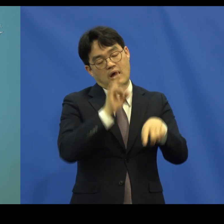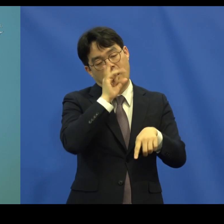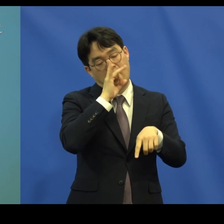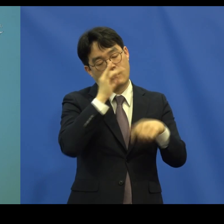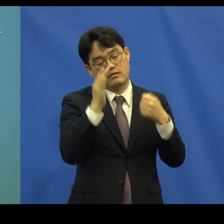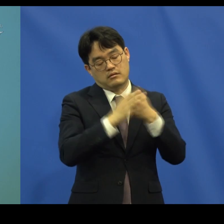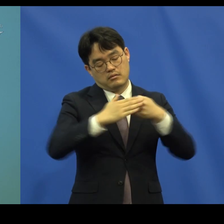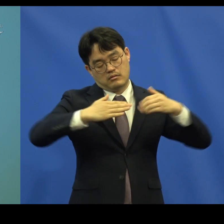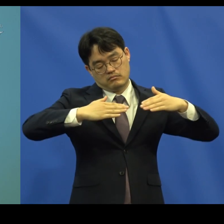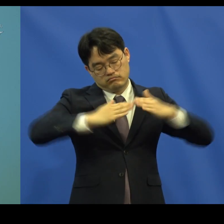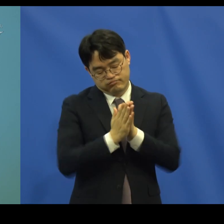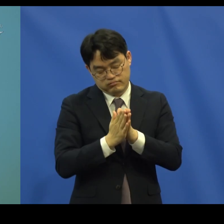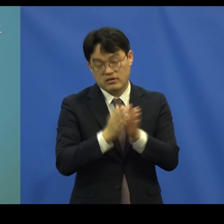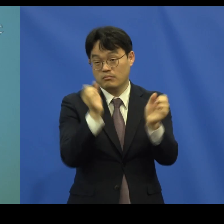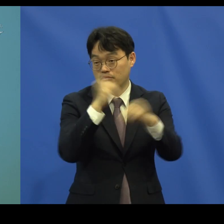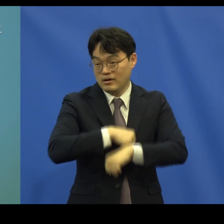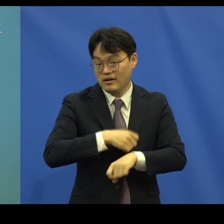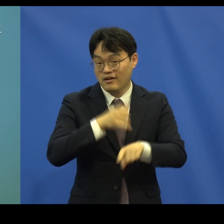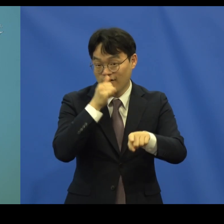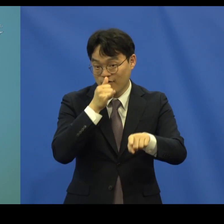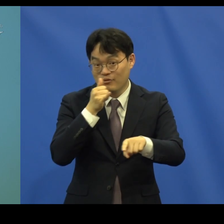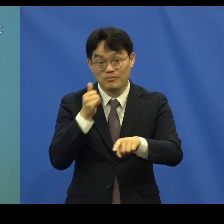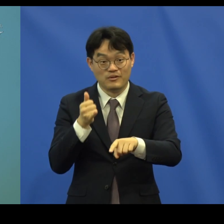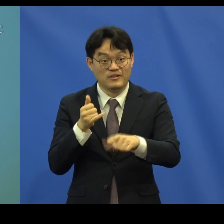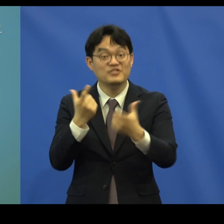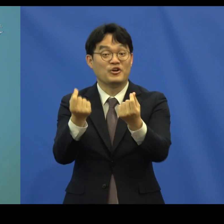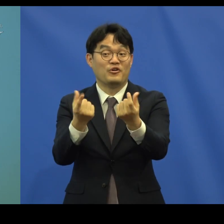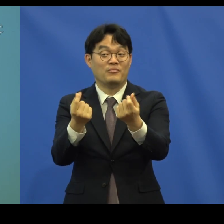위대한 기업은 다 어디로 갔는가, 이런 책이 있습니다.